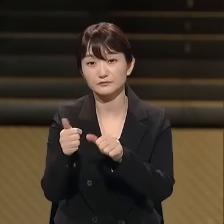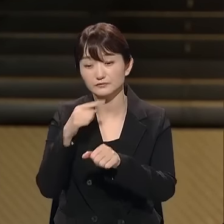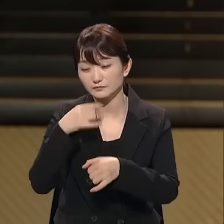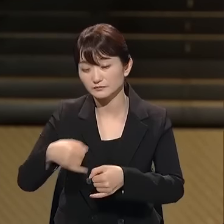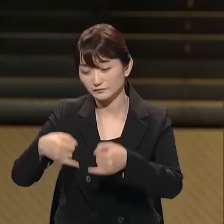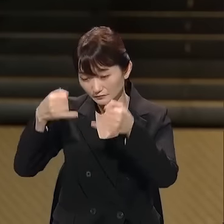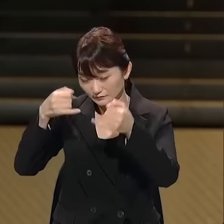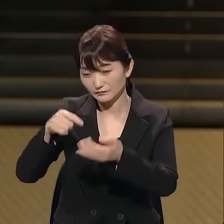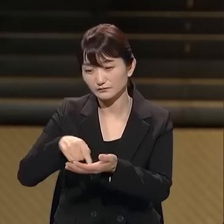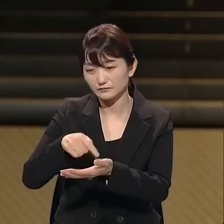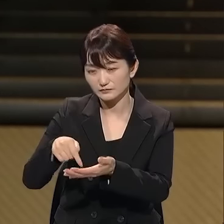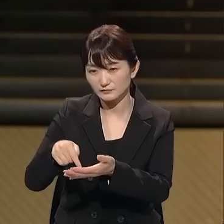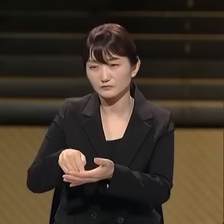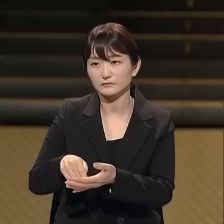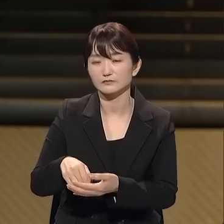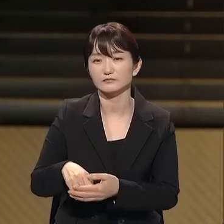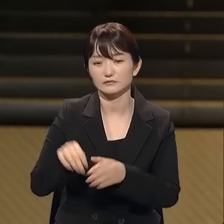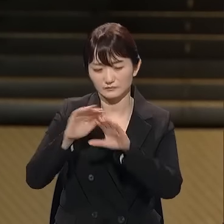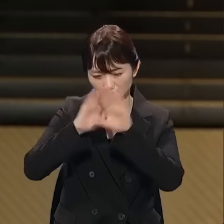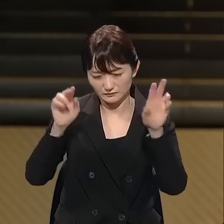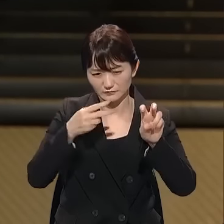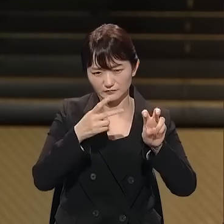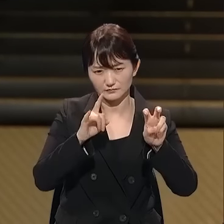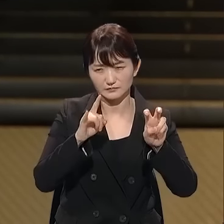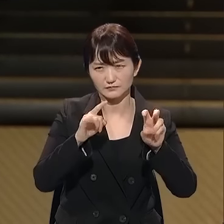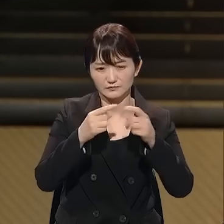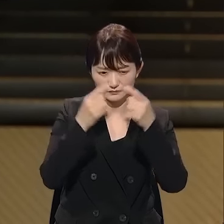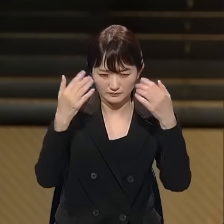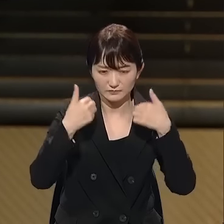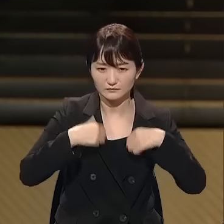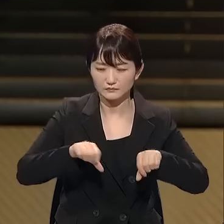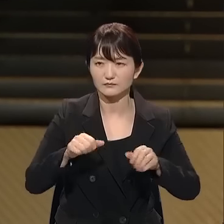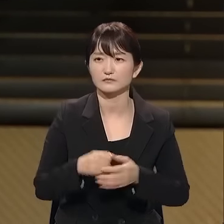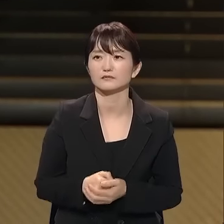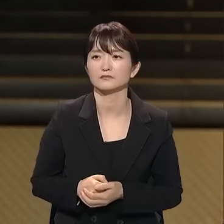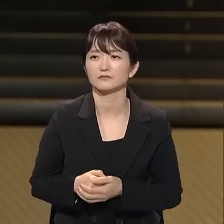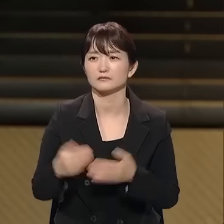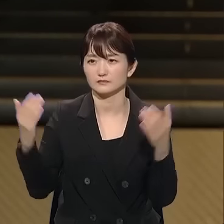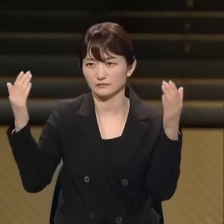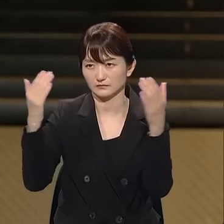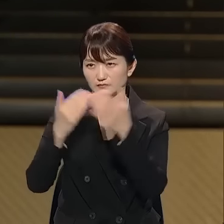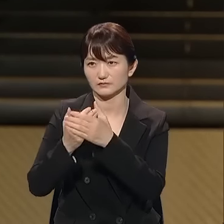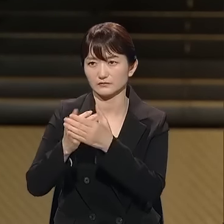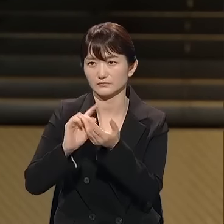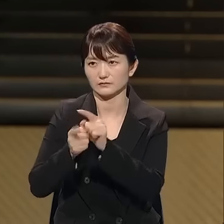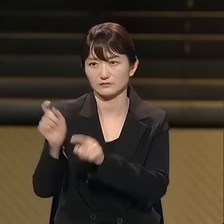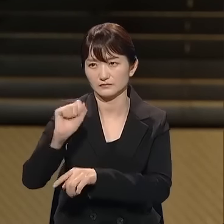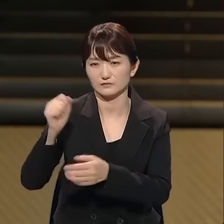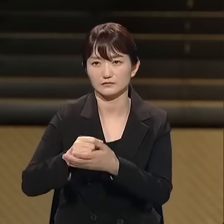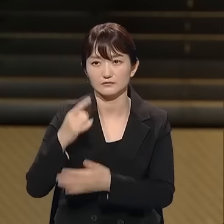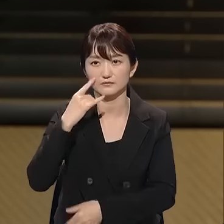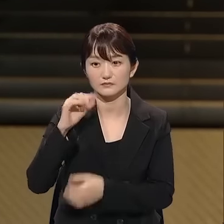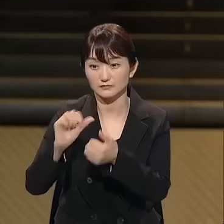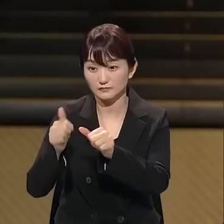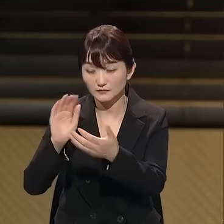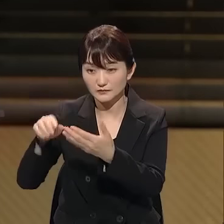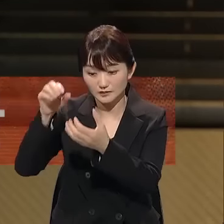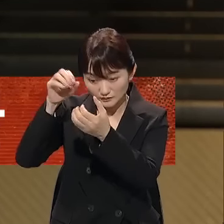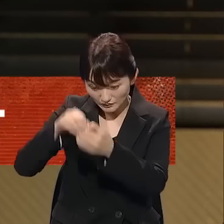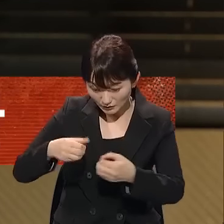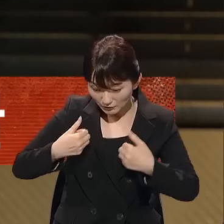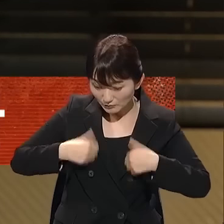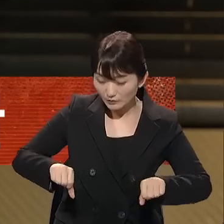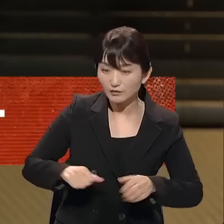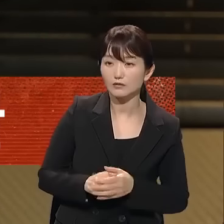나하고 낮에 도 20대만 대학도 중퇴하고 뭐 이런 얘기했잖아요 어머니 돌아가시고 상속 포기를 했답니다 그니까 빚이 아예 없었던 거예요